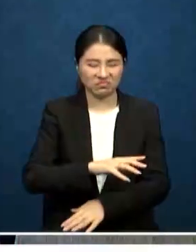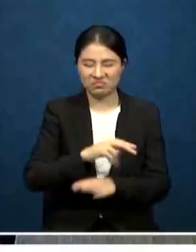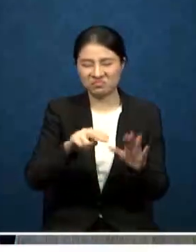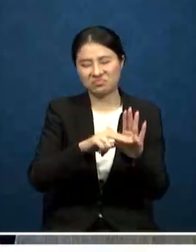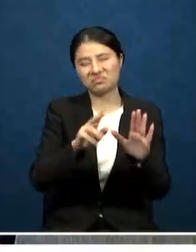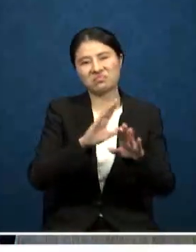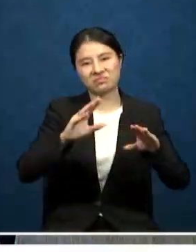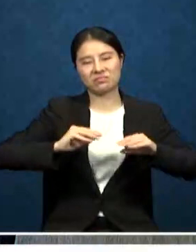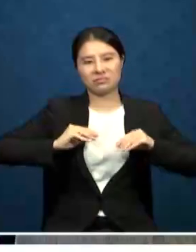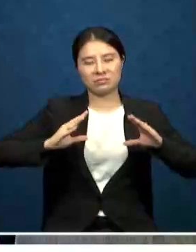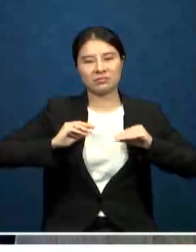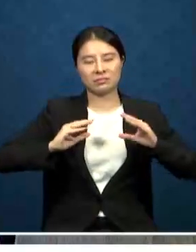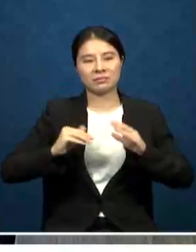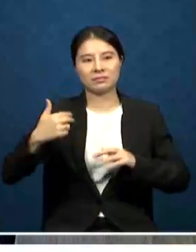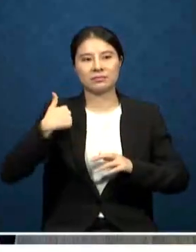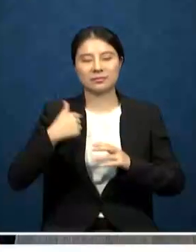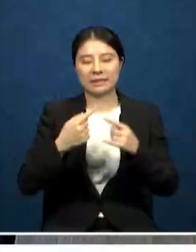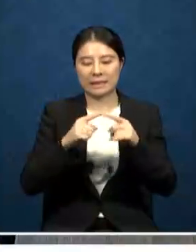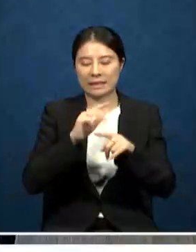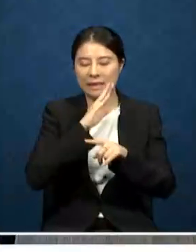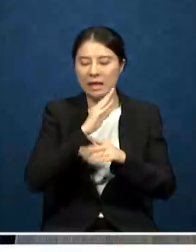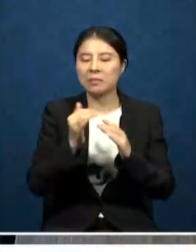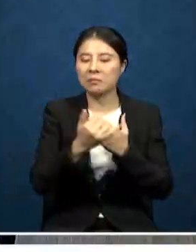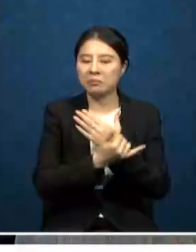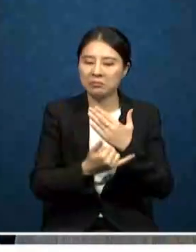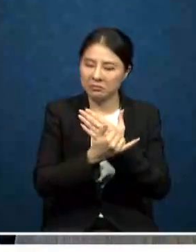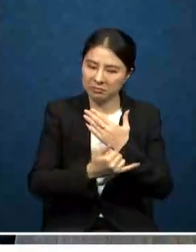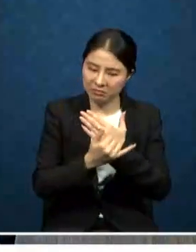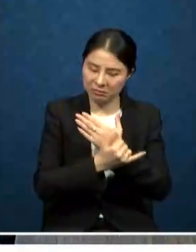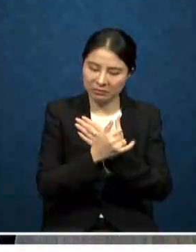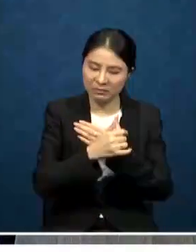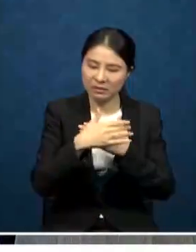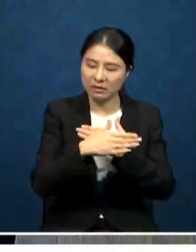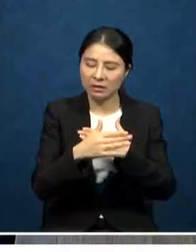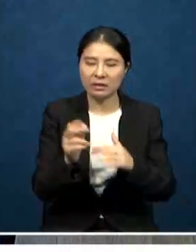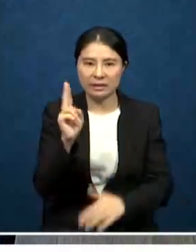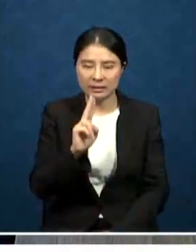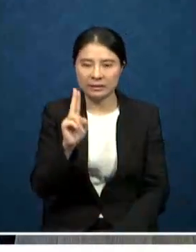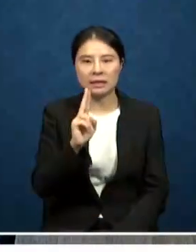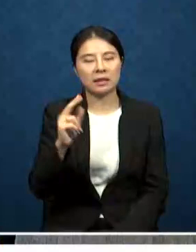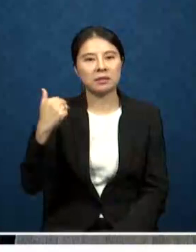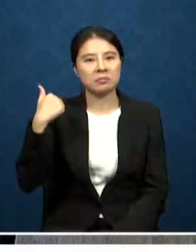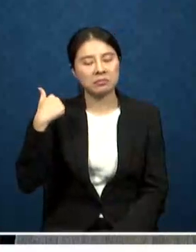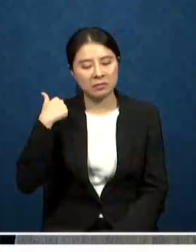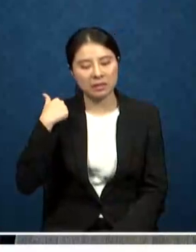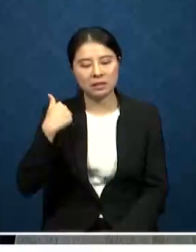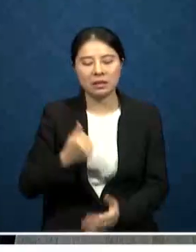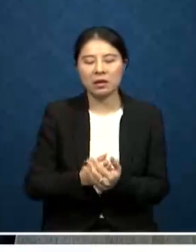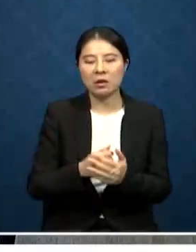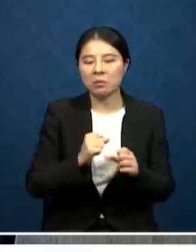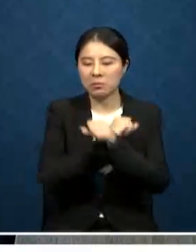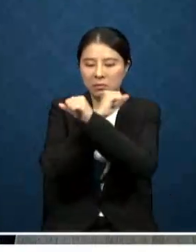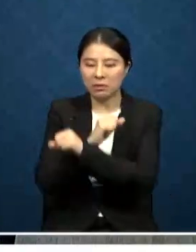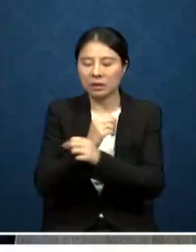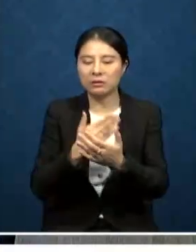ผมคิดว่าเมื่อประเทศใหญ่ๆอย่างนั้นเนี่ยเขาสามารถใช้ได้ป้องกันการโกงในเรื่องของการ